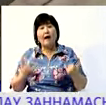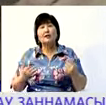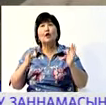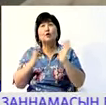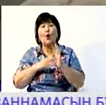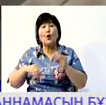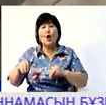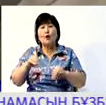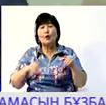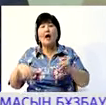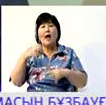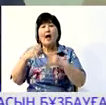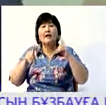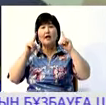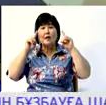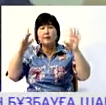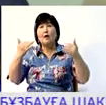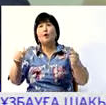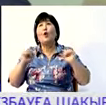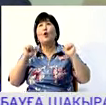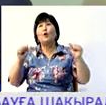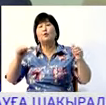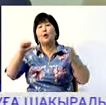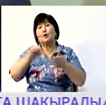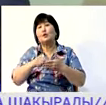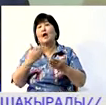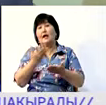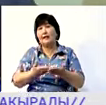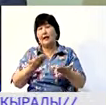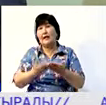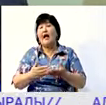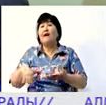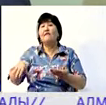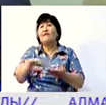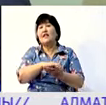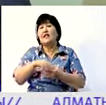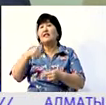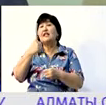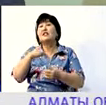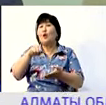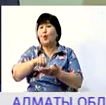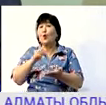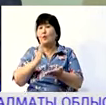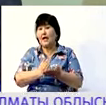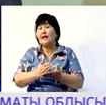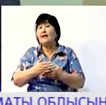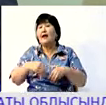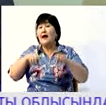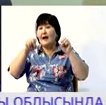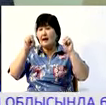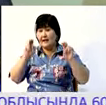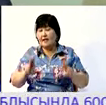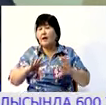тоғыз құмалақты әлем таныды. Ол спорттық тұрғыда жаңағы федерацияның негізінде болып жатқан ресми.